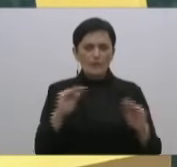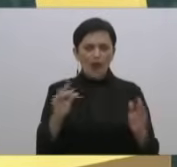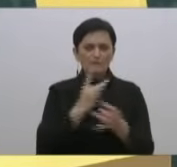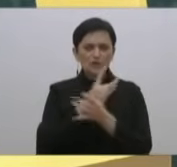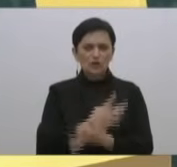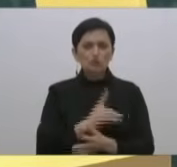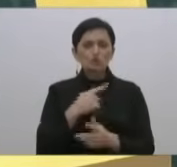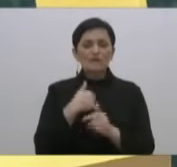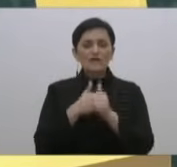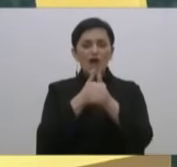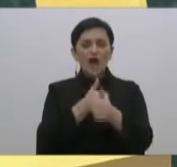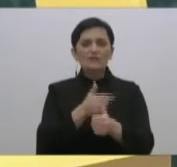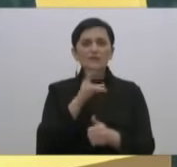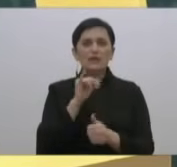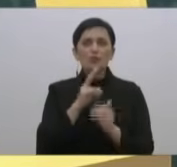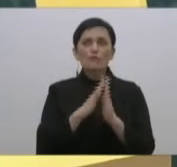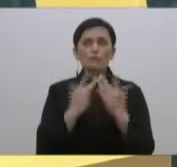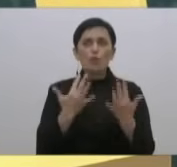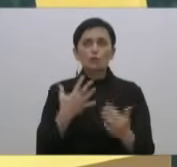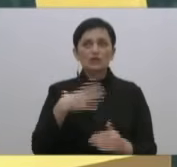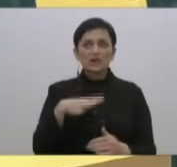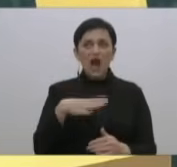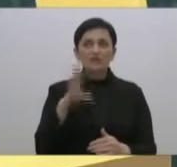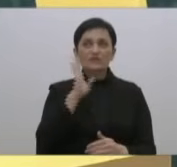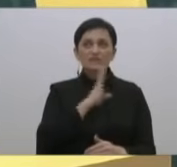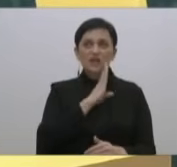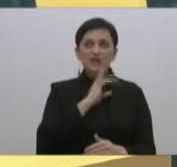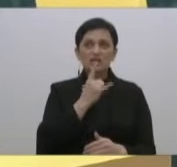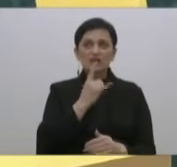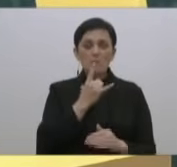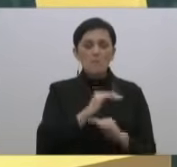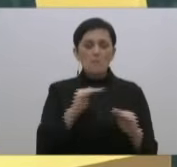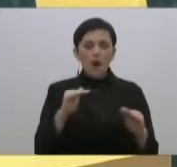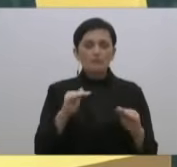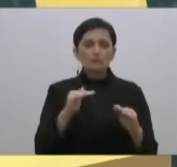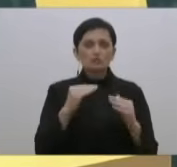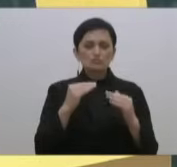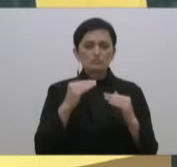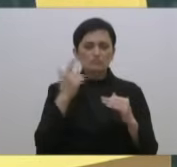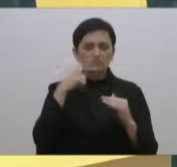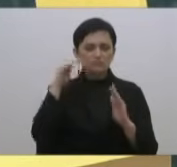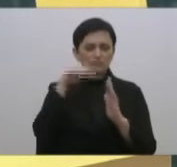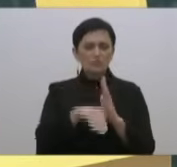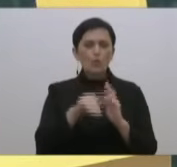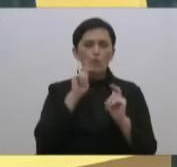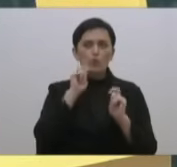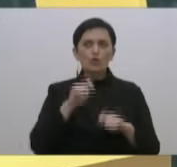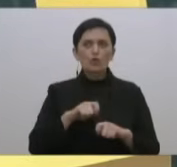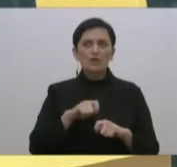ჩვენ ავყოლოდით დანილოვის მოთხოვნას, რომ ქართველი დედები და ბავშვები შეშველებოდნენ მსხვერპლად